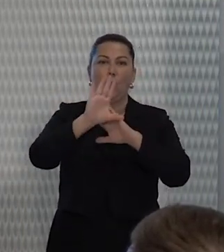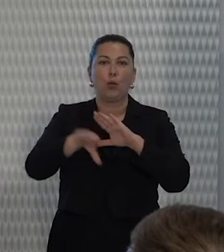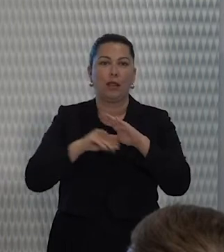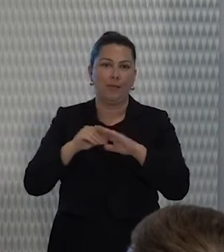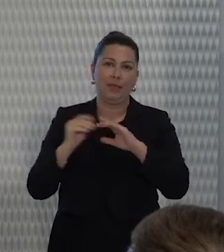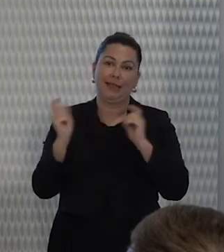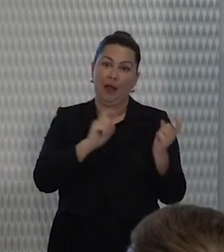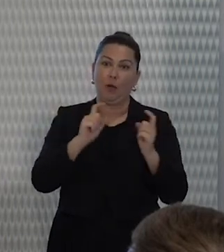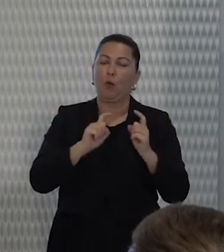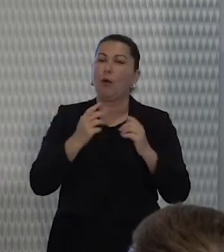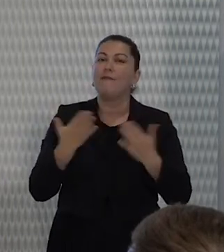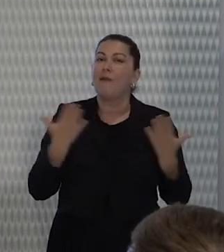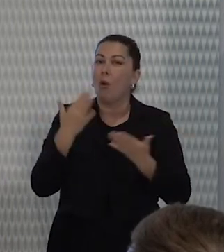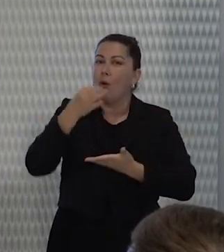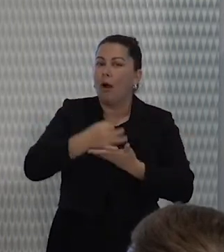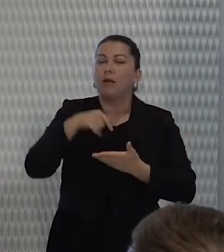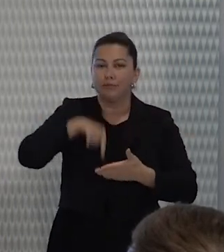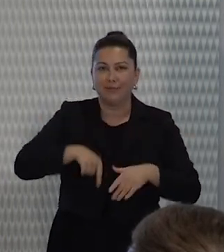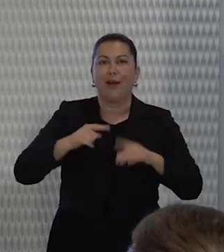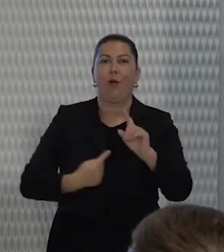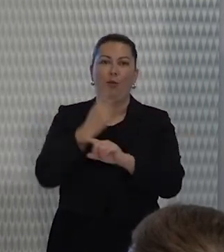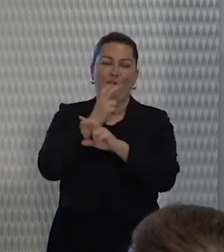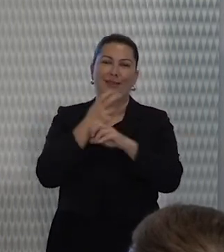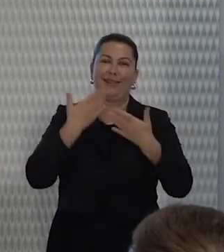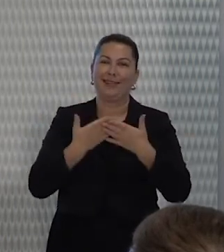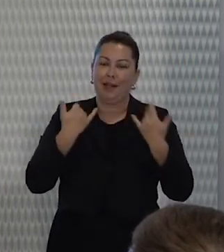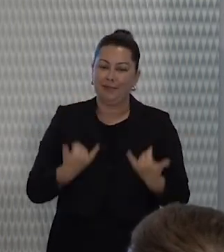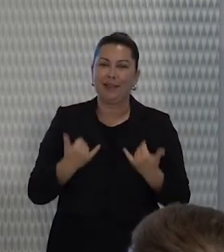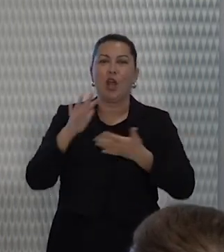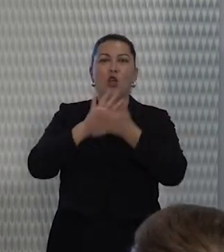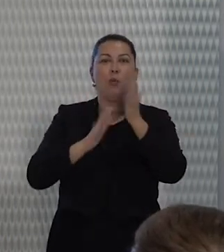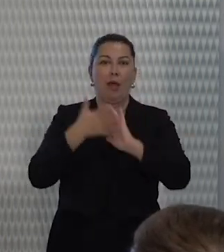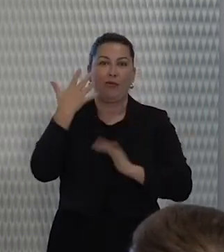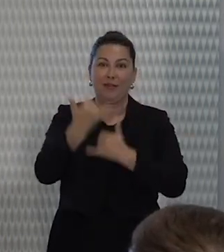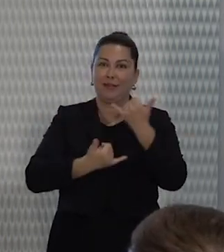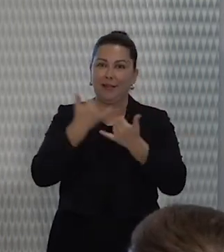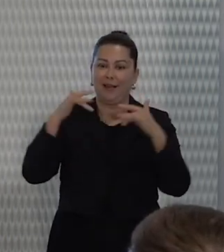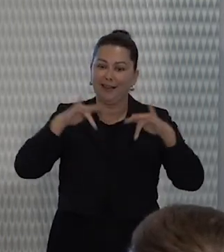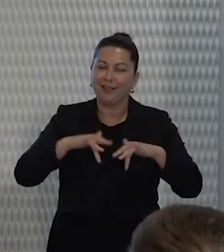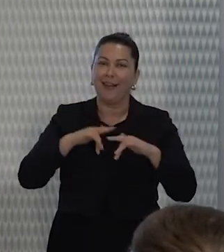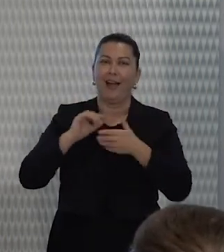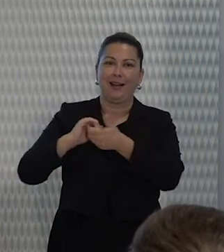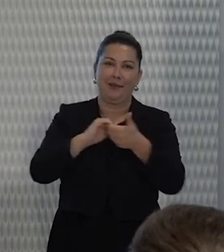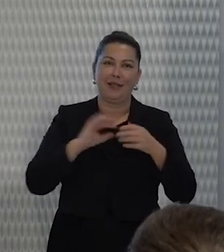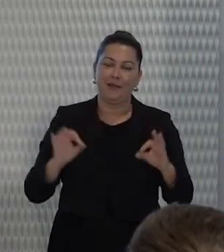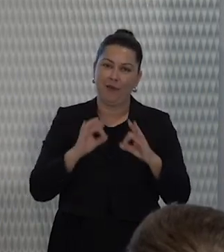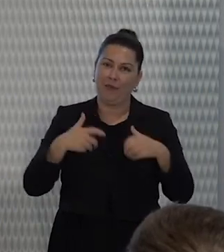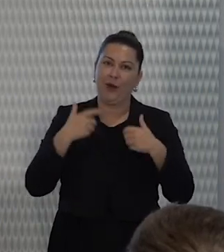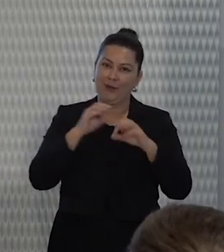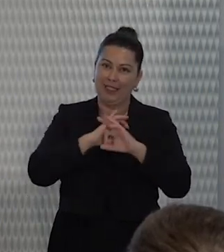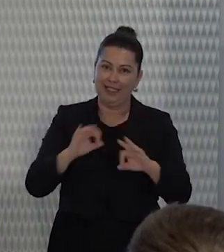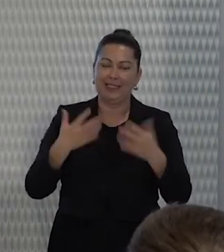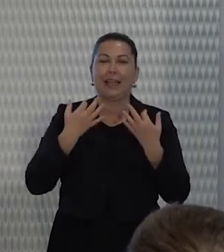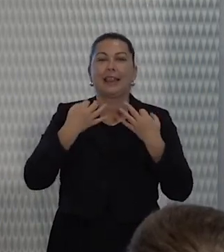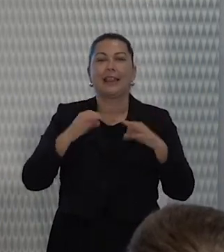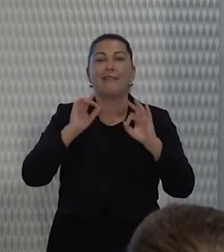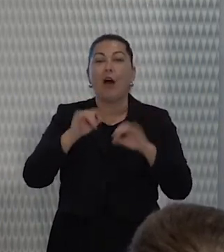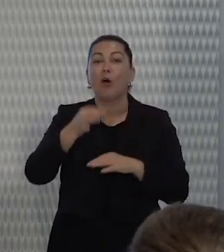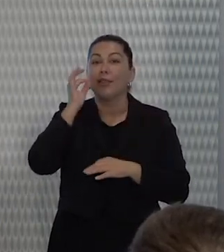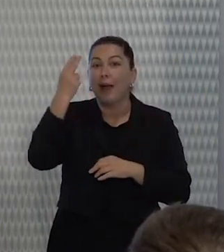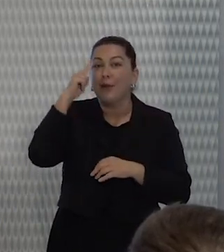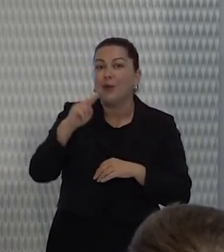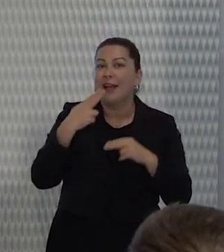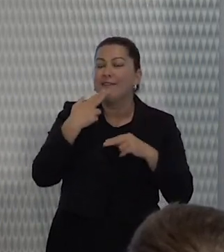in Oberösterreich und dass wir dieses Jubiläum hier gemeinsam feiern können, freue ich mich sehr, dass wir das tun können. Ich darf auch die Damen und Herren begrüßen,